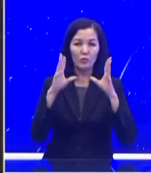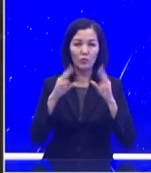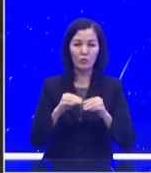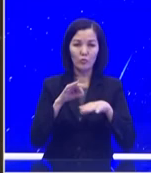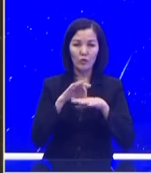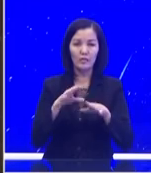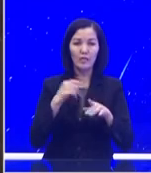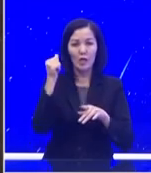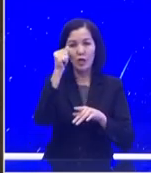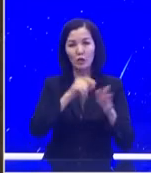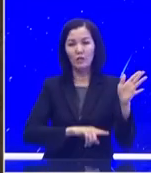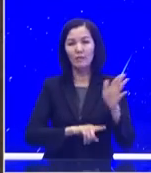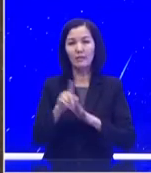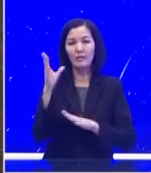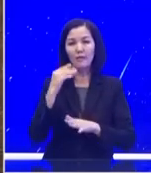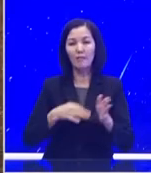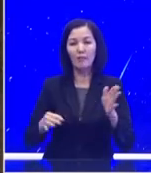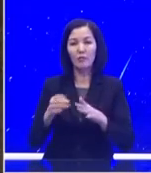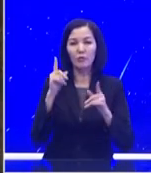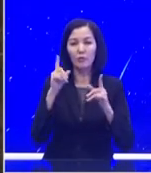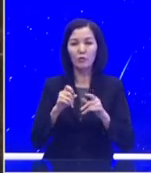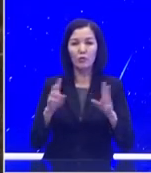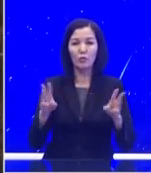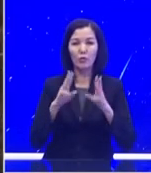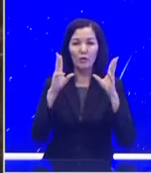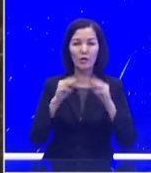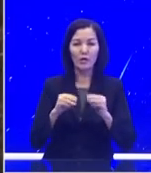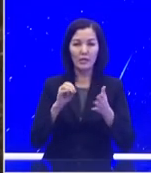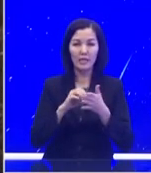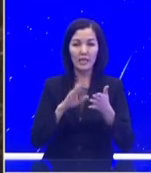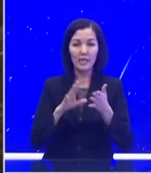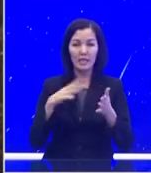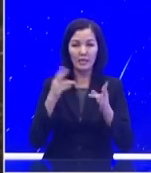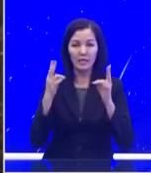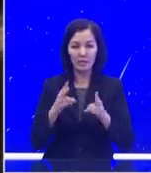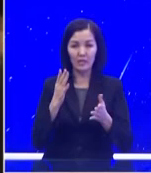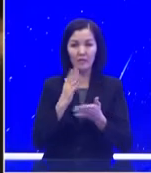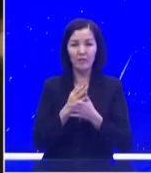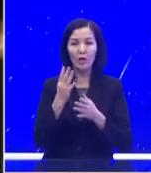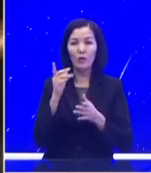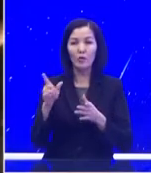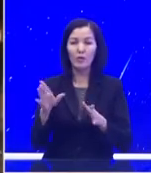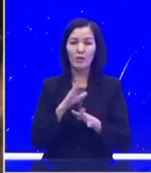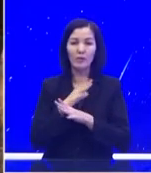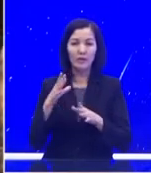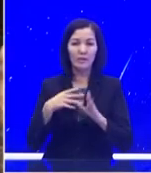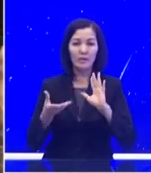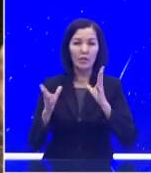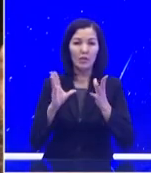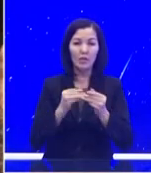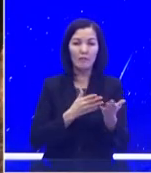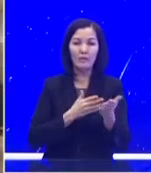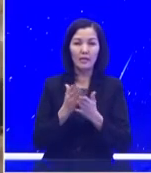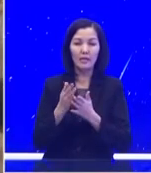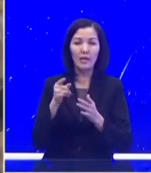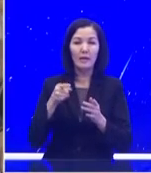өткізілді. Жыл басынан Алматы облысында 100-ге тарта өрт оқиғасы тіркелген. Өкінішке орай 4 адам қаза болған. Жалпы бұл салада